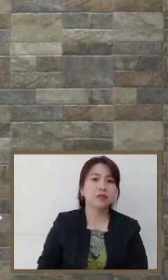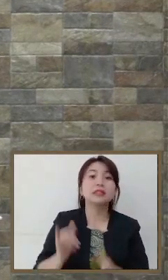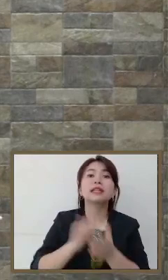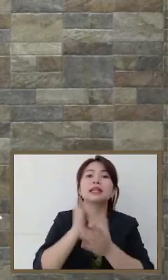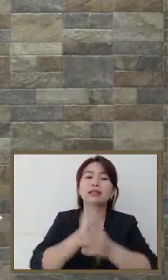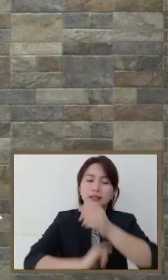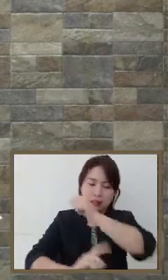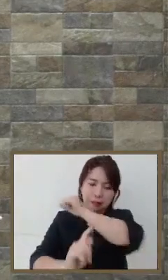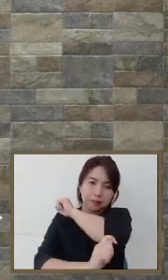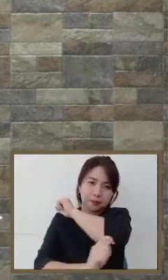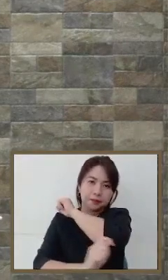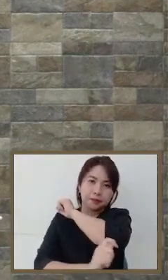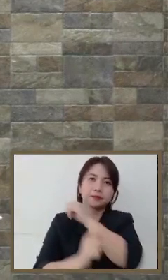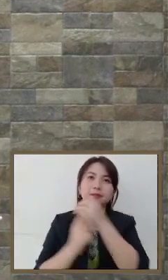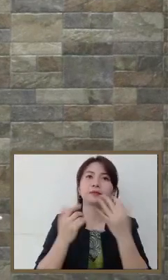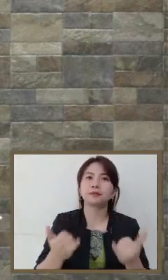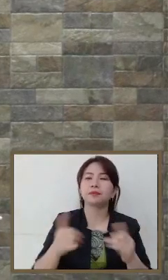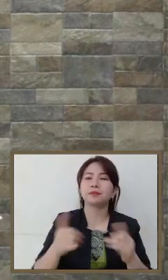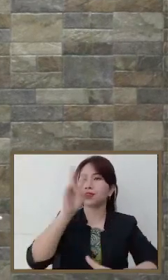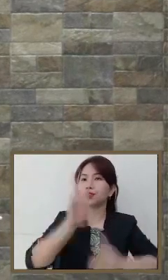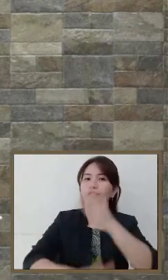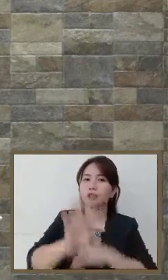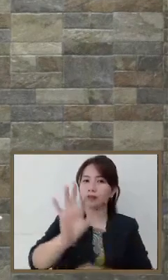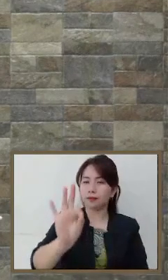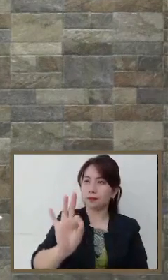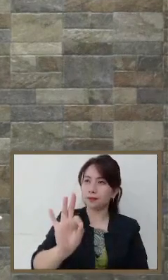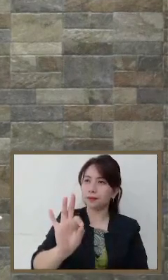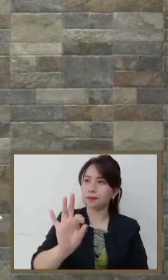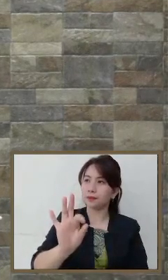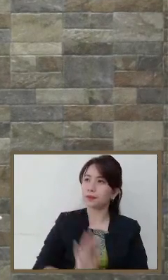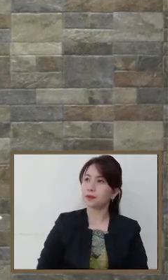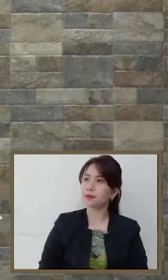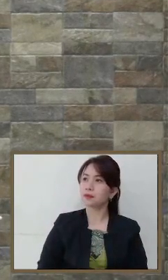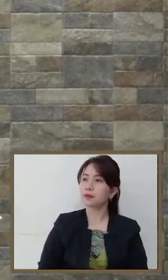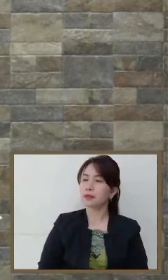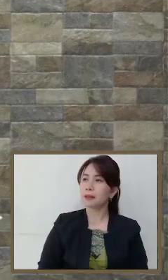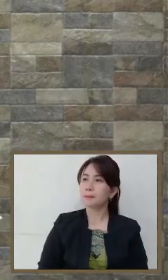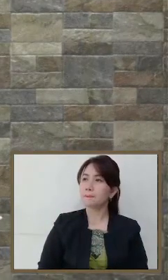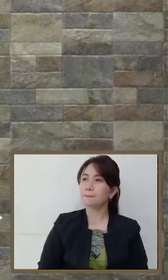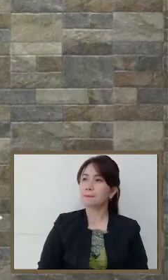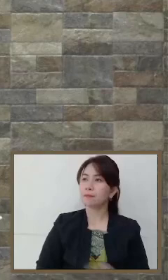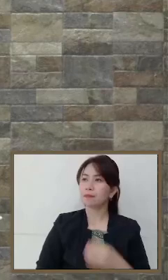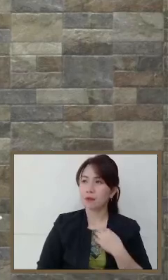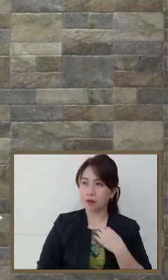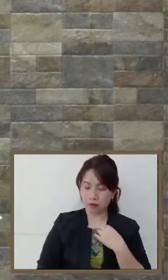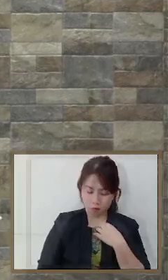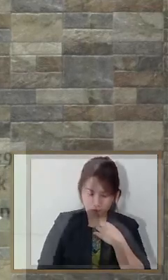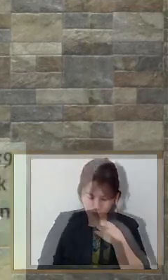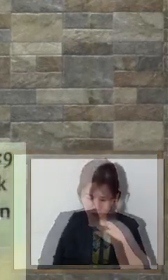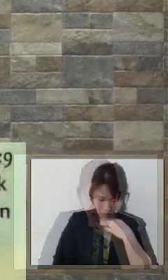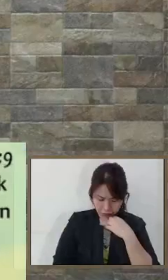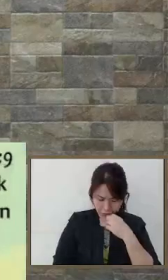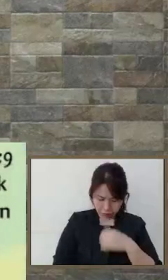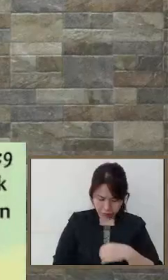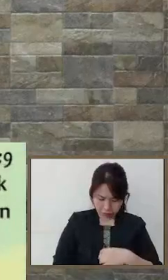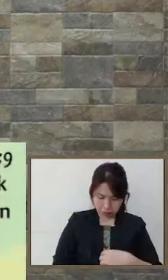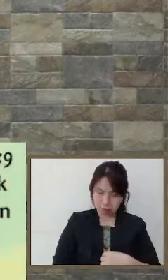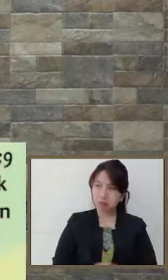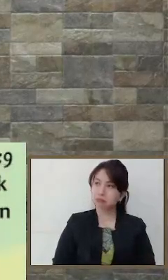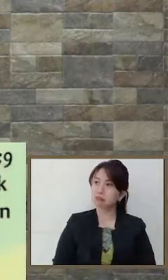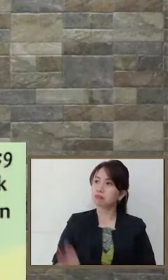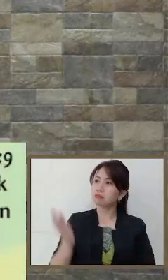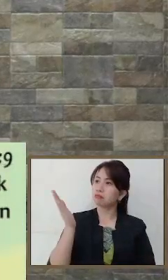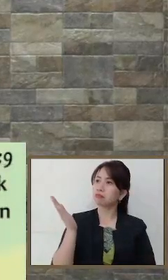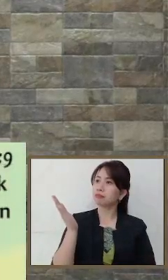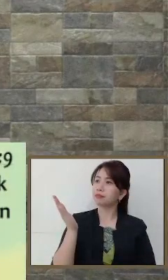temptation tingnan natin in verse number 9 there is n greater in this house than I neither had he kept back anything